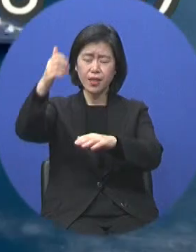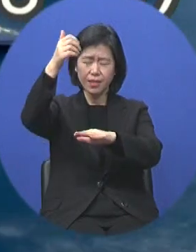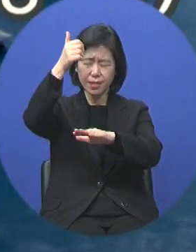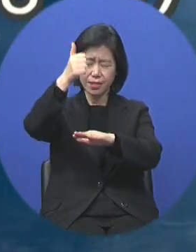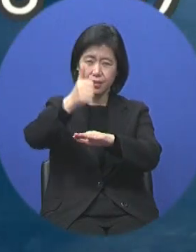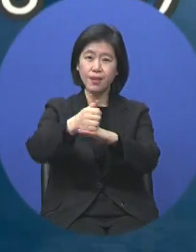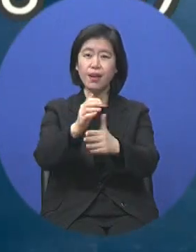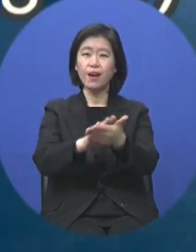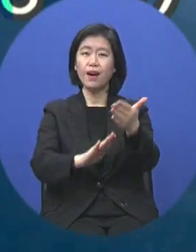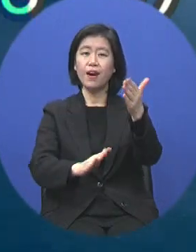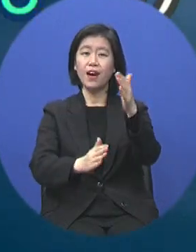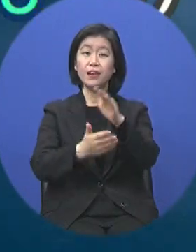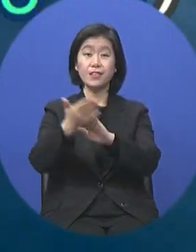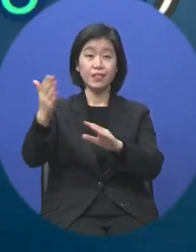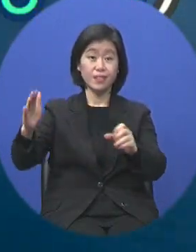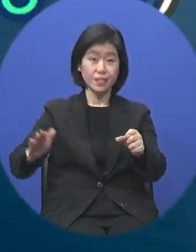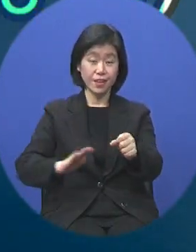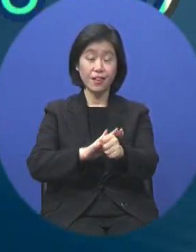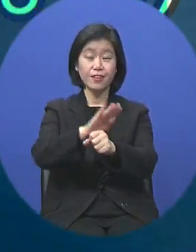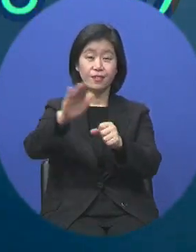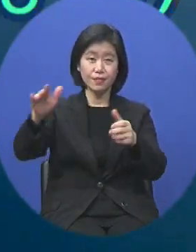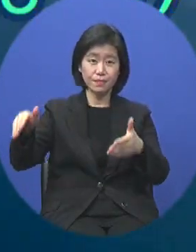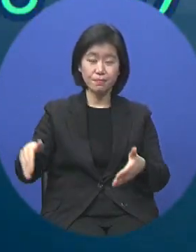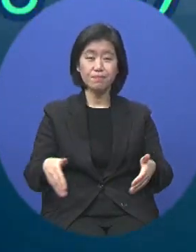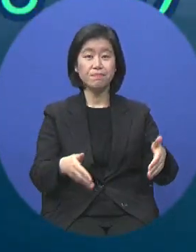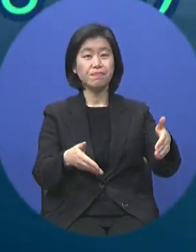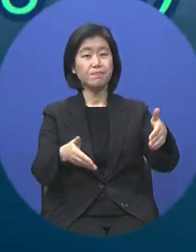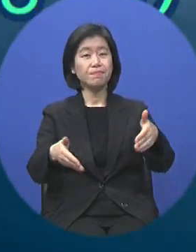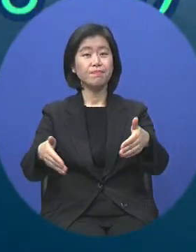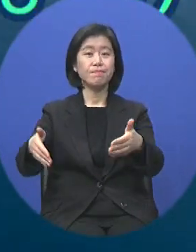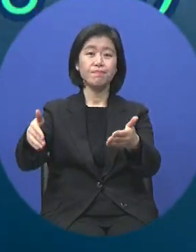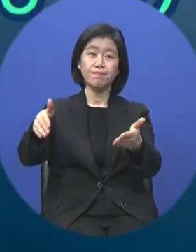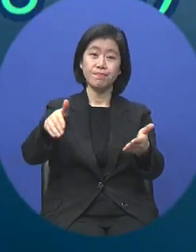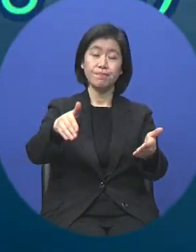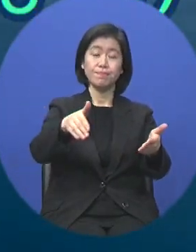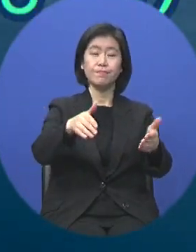끝이 없는 서울항이